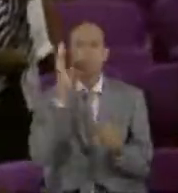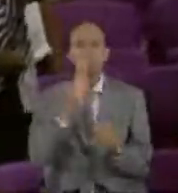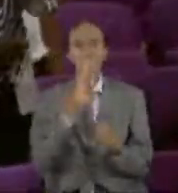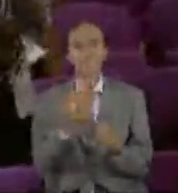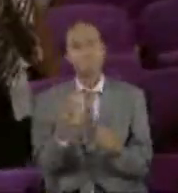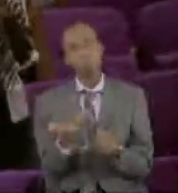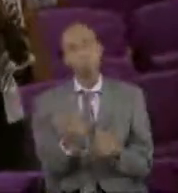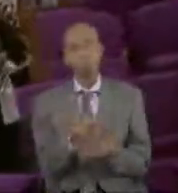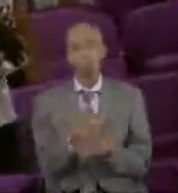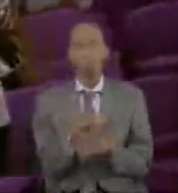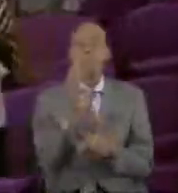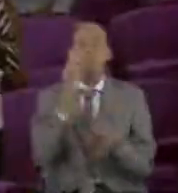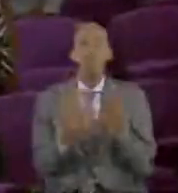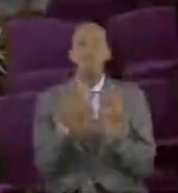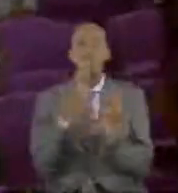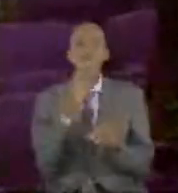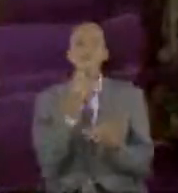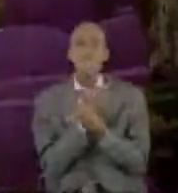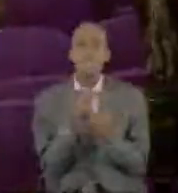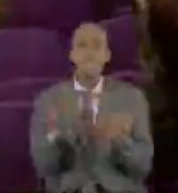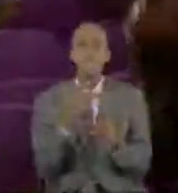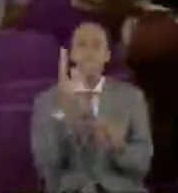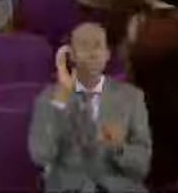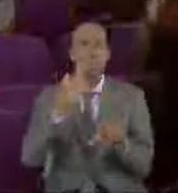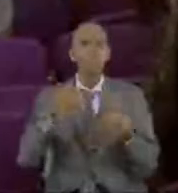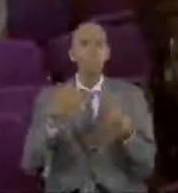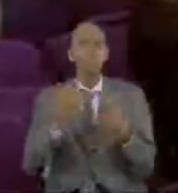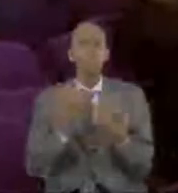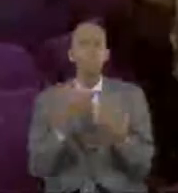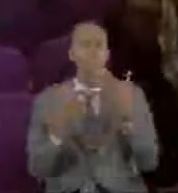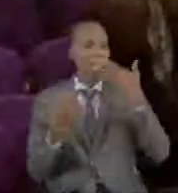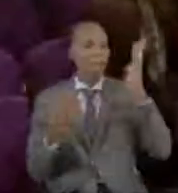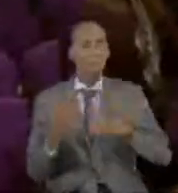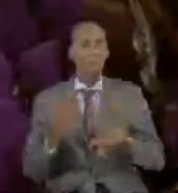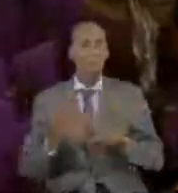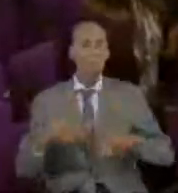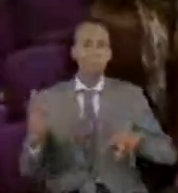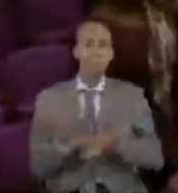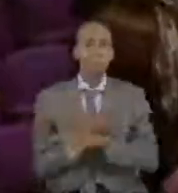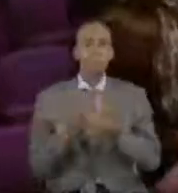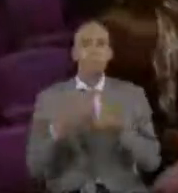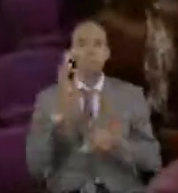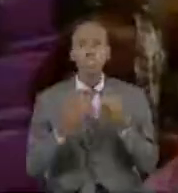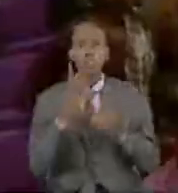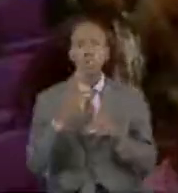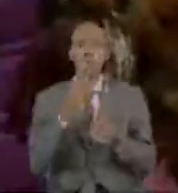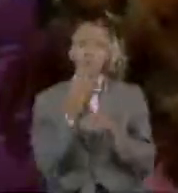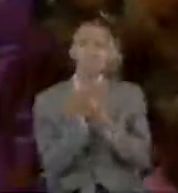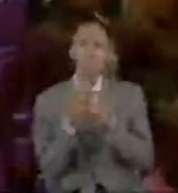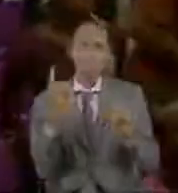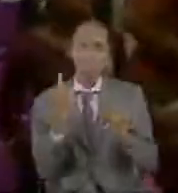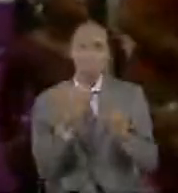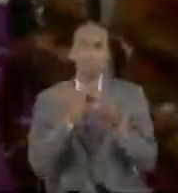partir de compromission en compromission. Vous allez regretter. Vous allez partir de mal en pire. Mais si vous êtes sauvé, si vous êtes